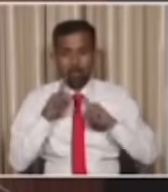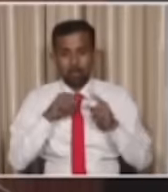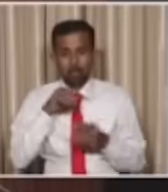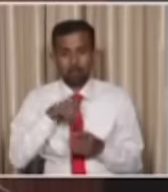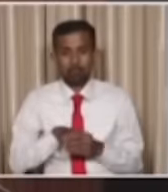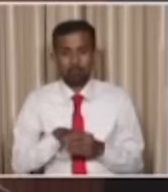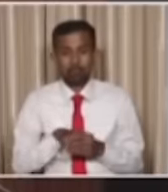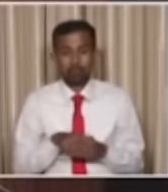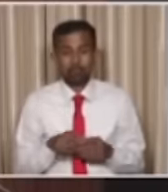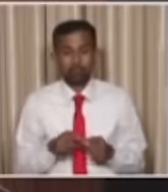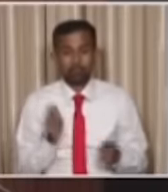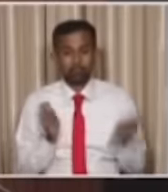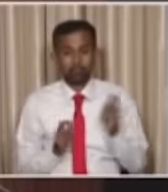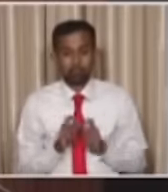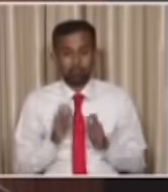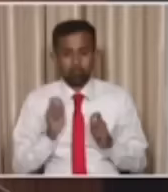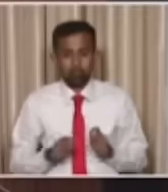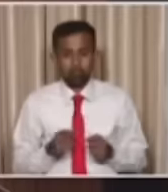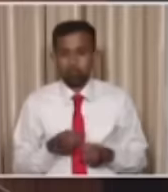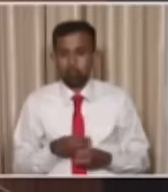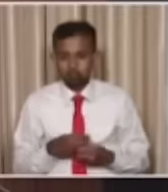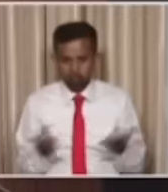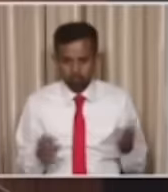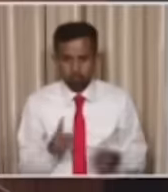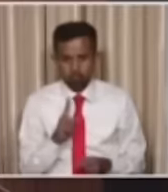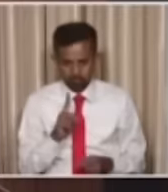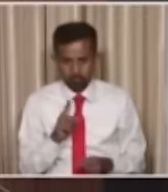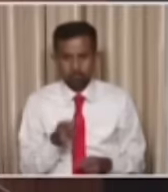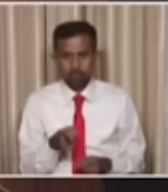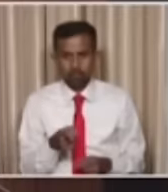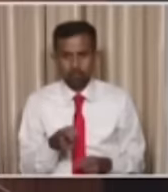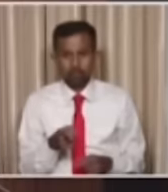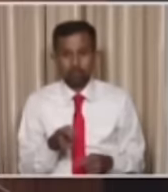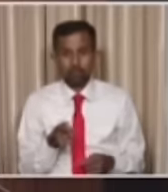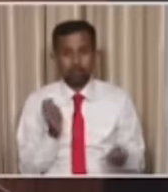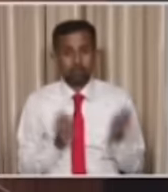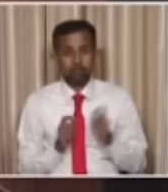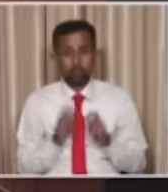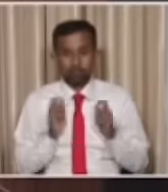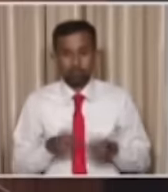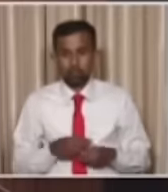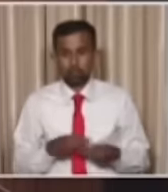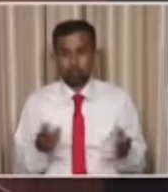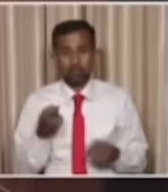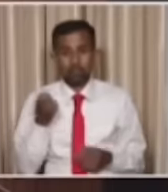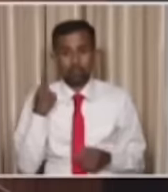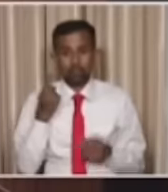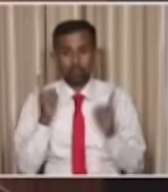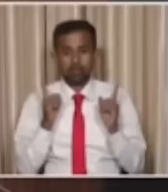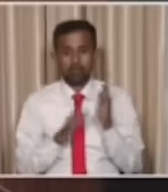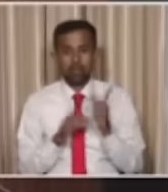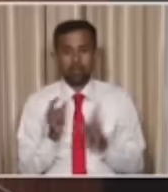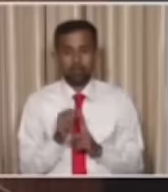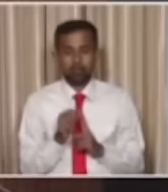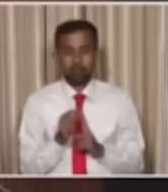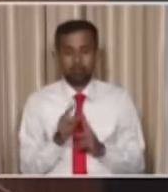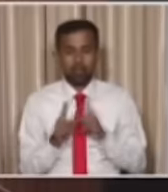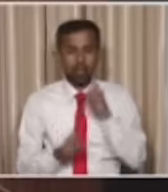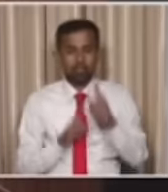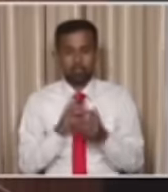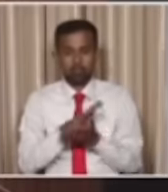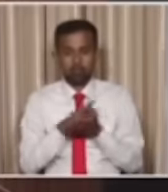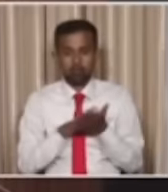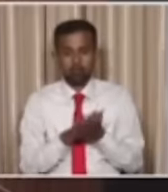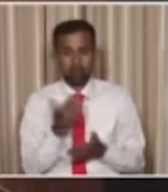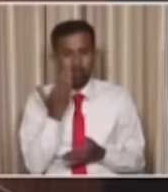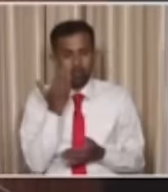බෝඩ් එකේ විනාශය විතරක්ද පේන්න තියෙන්නේ. ක්‍රිකට් බෝඩ් එක විනාශය විතරක් නෙවෙයි ඊයේ ක්‍රීඩා අමාත්‍යතුමා රොෂා රණසිංහ අමාත්‍යතුමාගේ කතාවේදී පැහැදිලි වෙච්ච